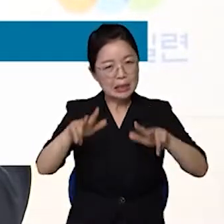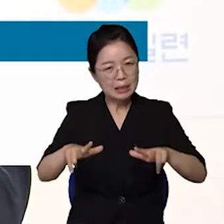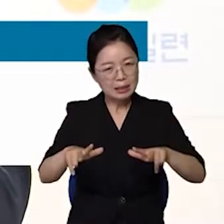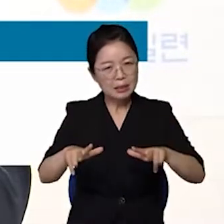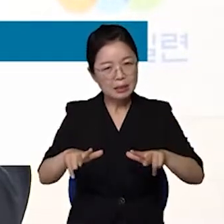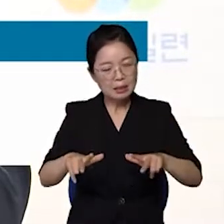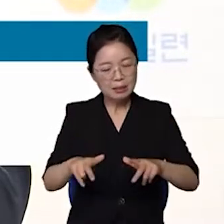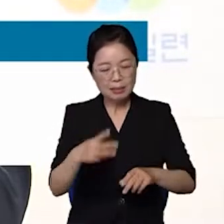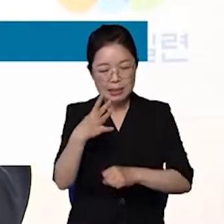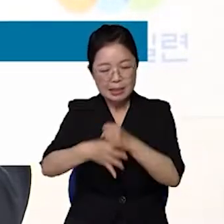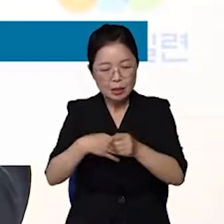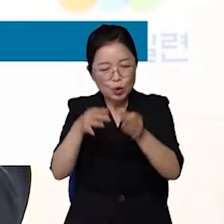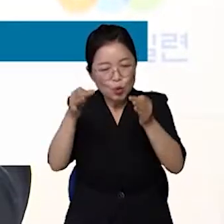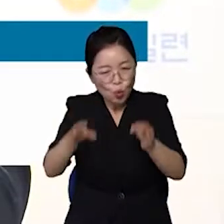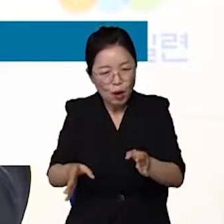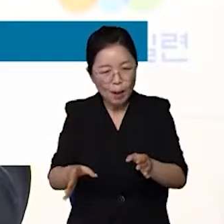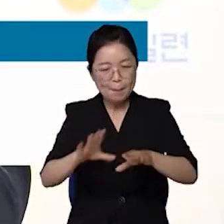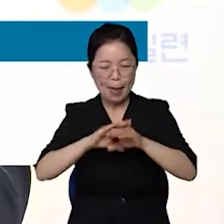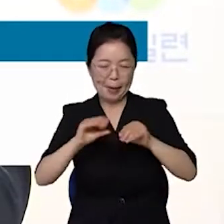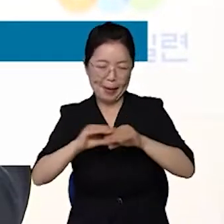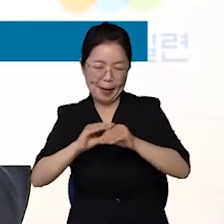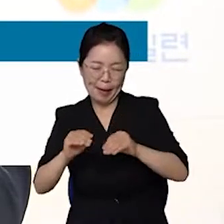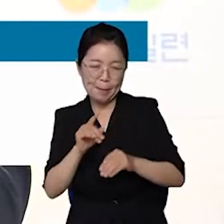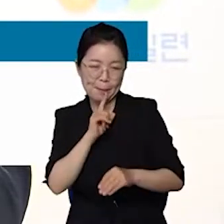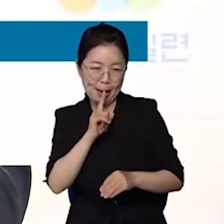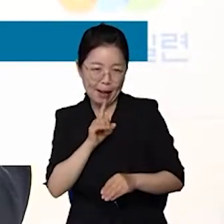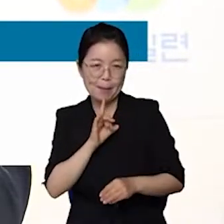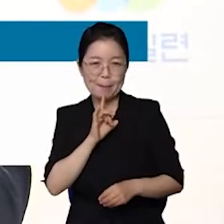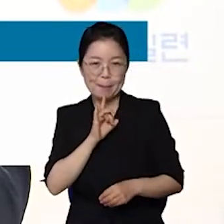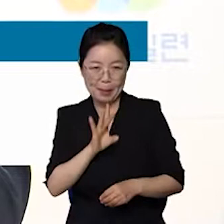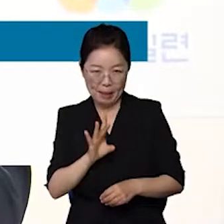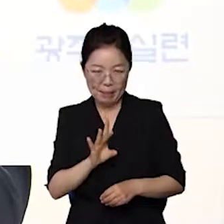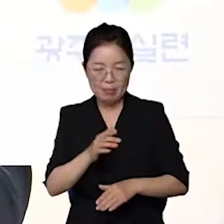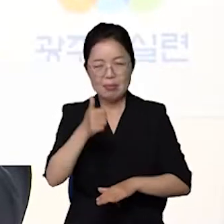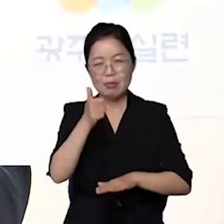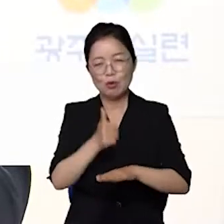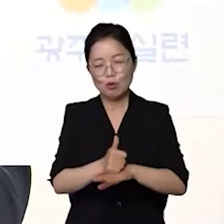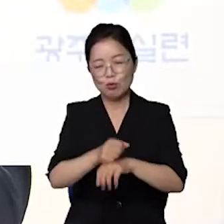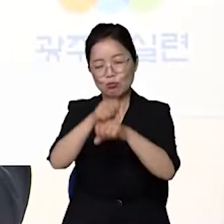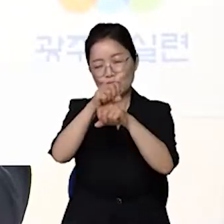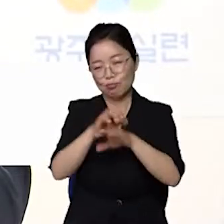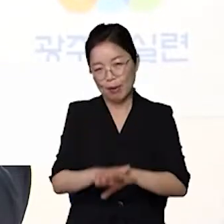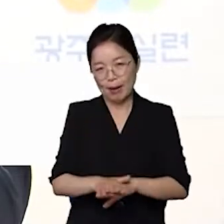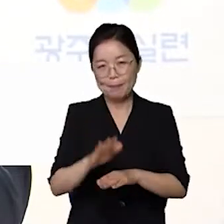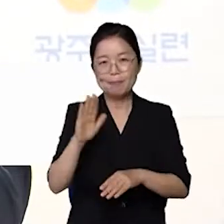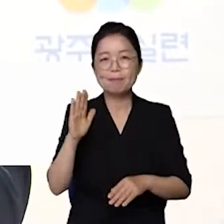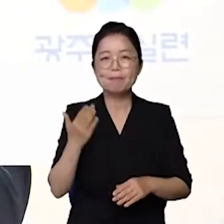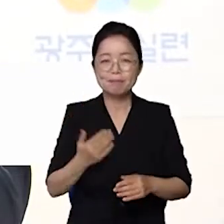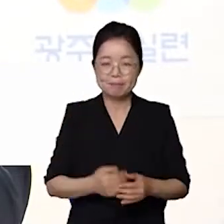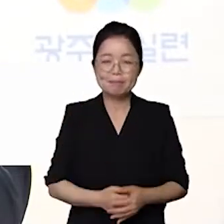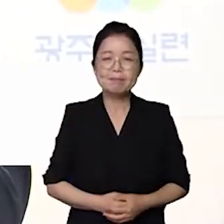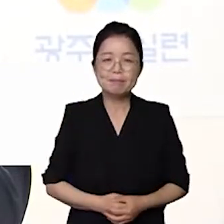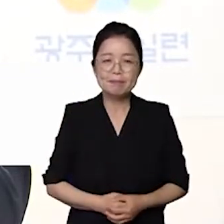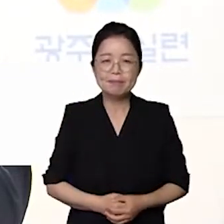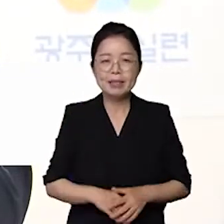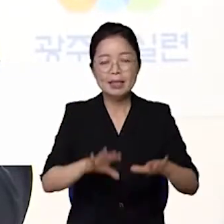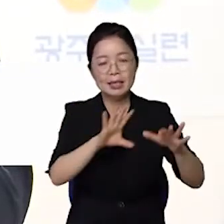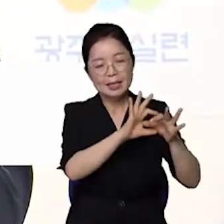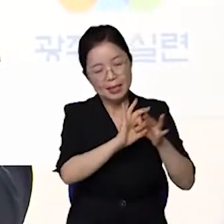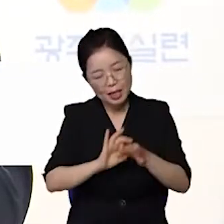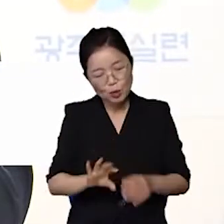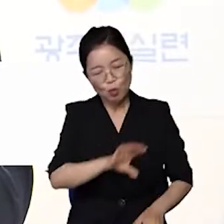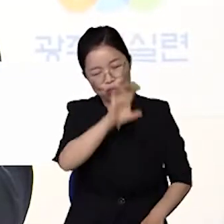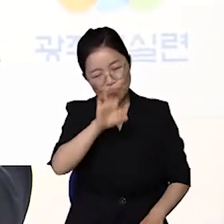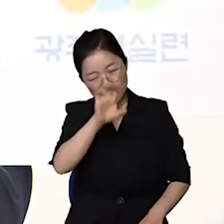시장들이 임기 내에 좀 성과를 내겠다고 하는 마음들이 많이 좀 앞섰죠. 이제 그러다 보니까 이제 계속적으로